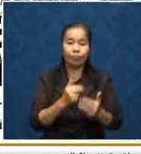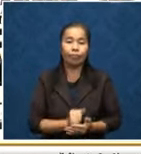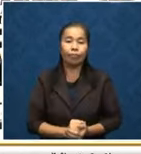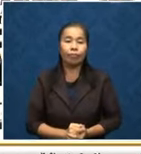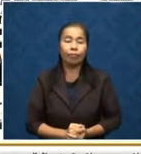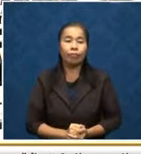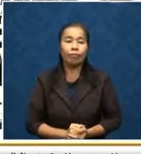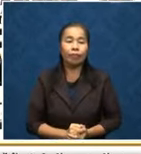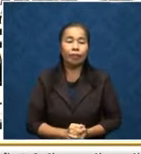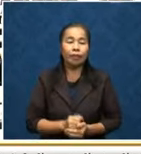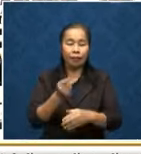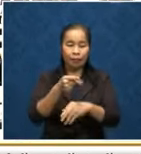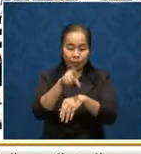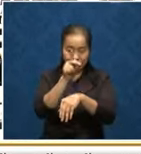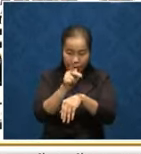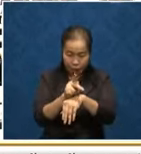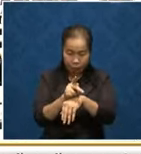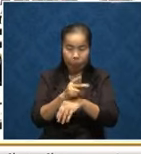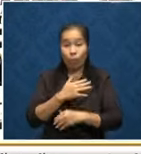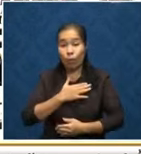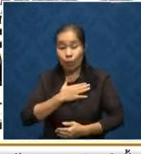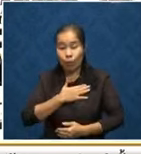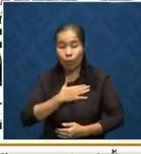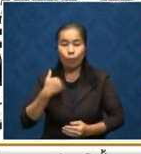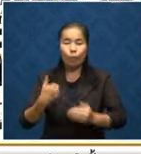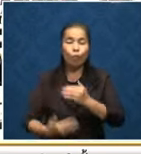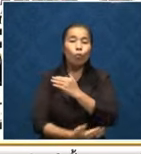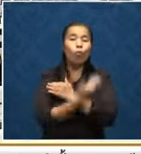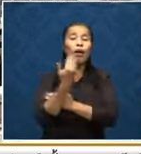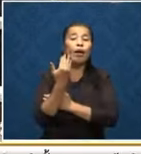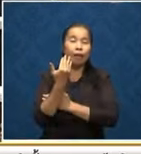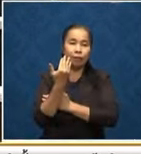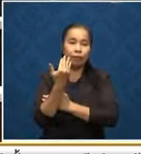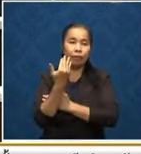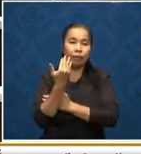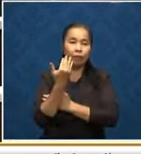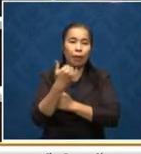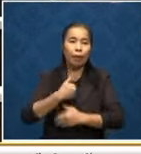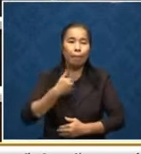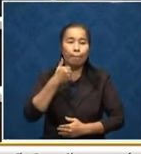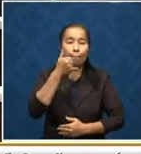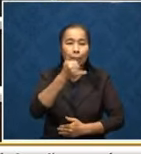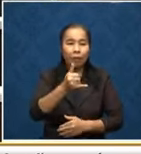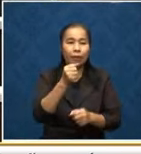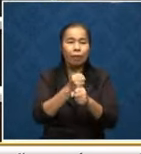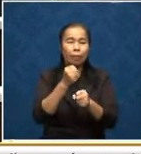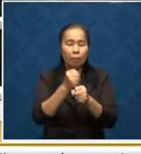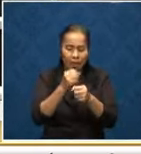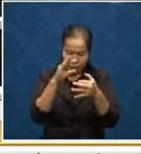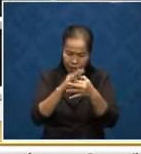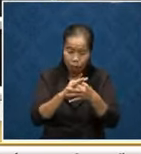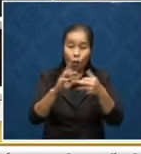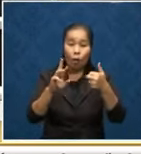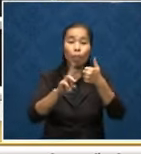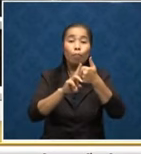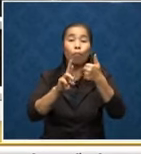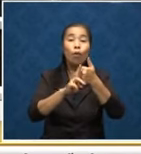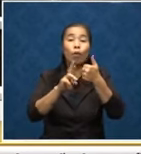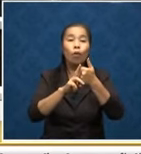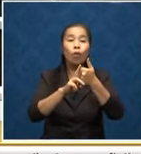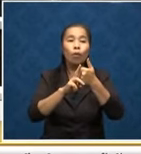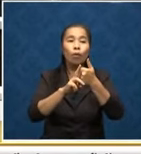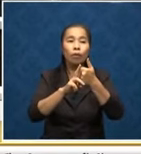านครับผมได้มีโอกาสไปทำงานปฏิบัติหน้าที่ในฐานะรองเลขาธิการนายกรัฐมนตรีฝ่ายการ